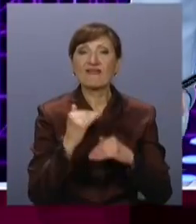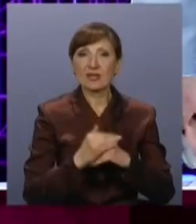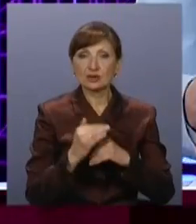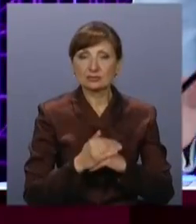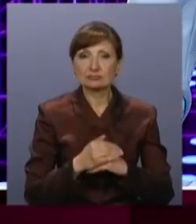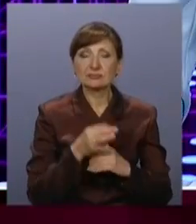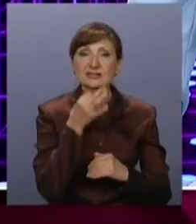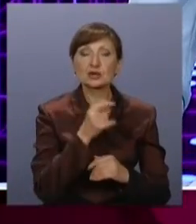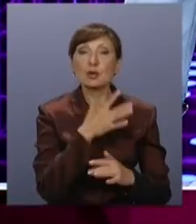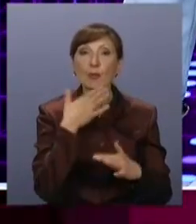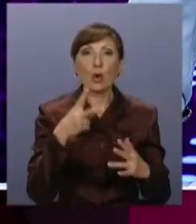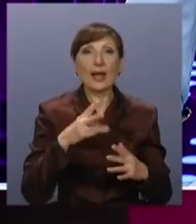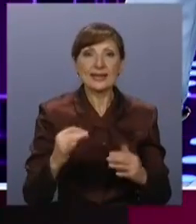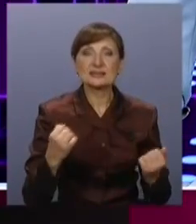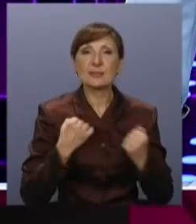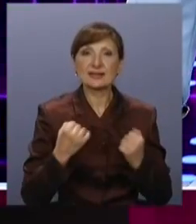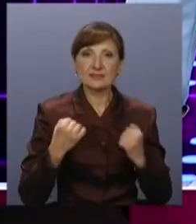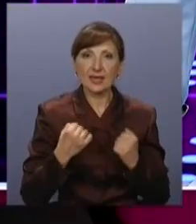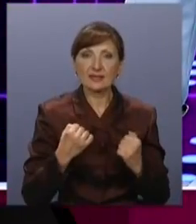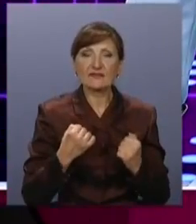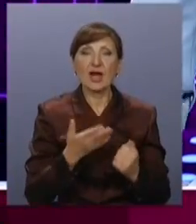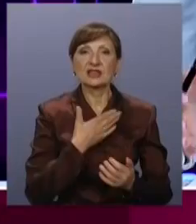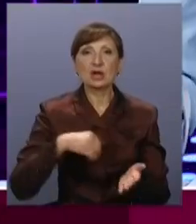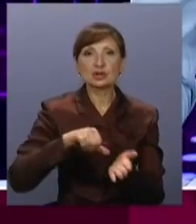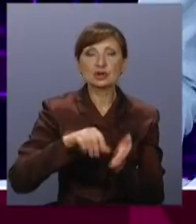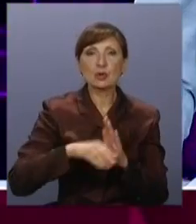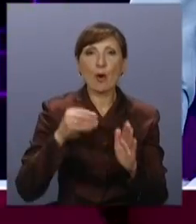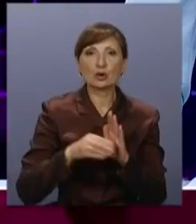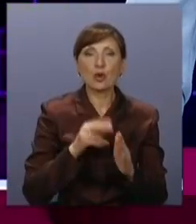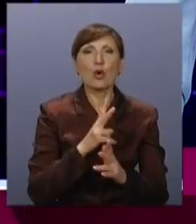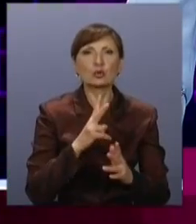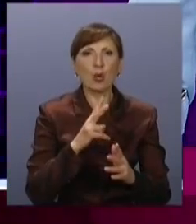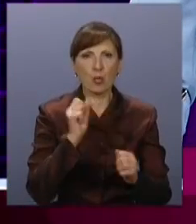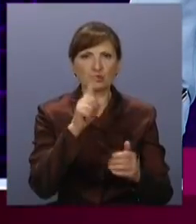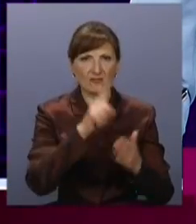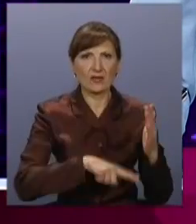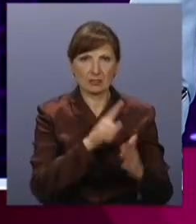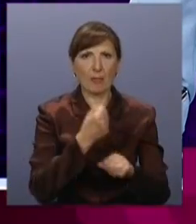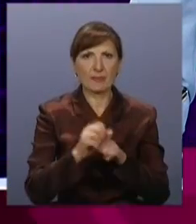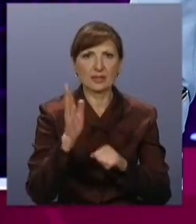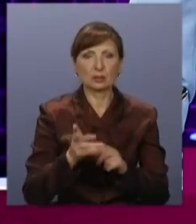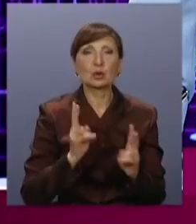вечер. Скажите, много ли спортсменов представляет нашу сборную? На кого можно рассчитывать?